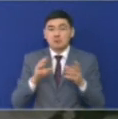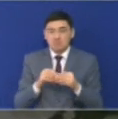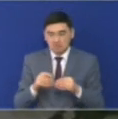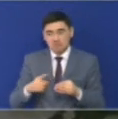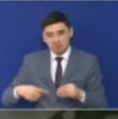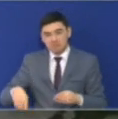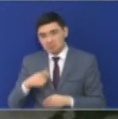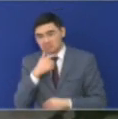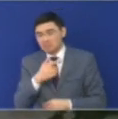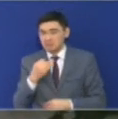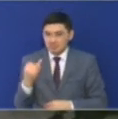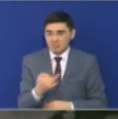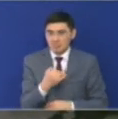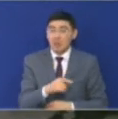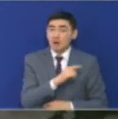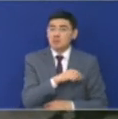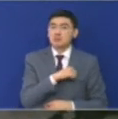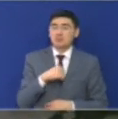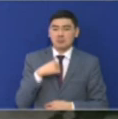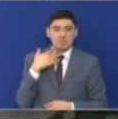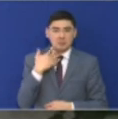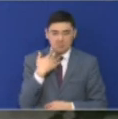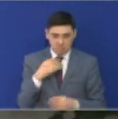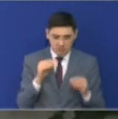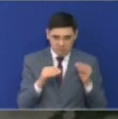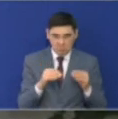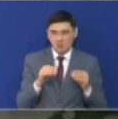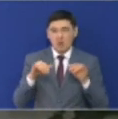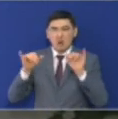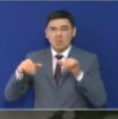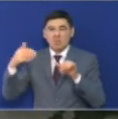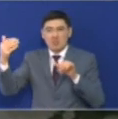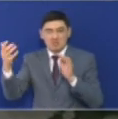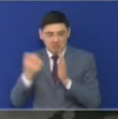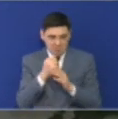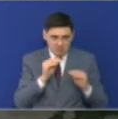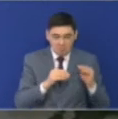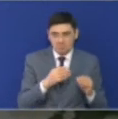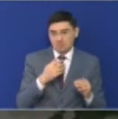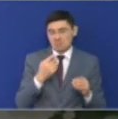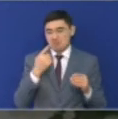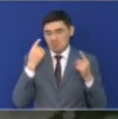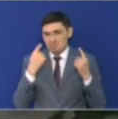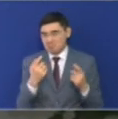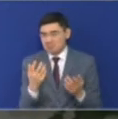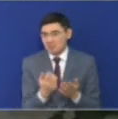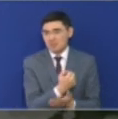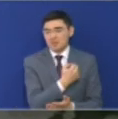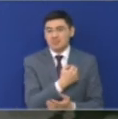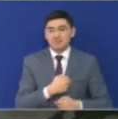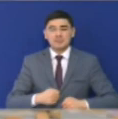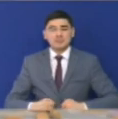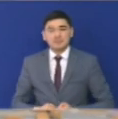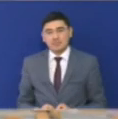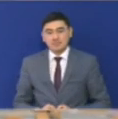внимание. Ребята и сами удивляются. Говорят, это, допустим, из старых обоев сделано. А как здорово получилось. Сами очень радуются результату своего